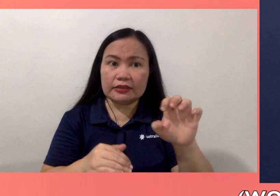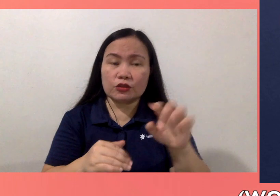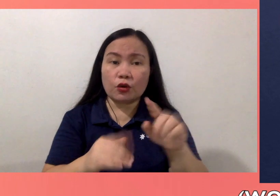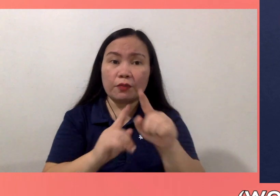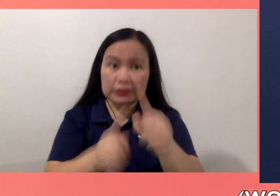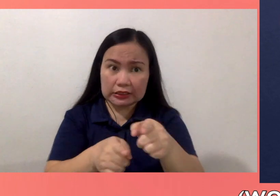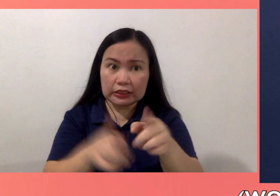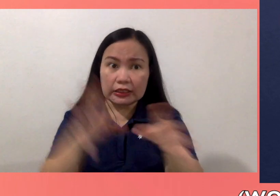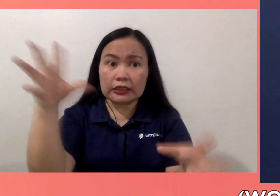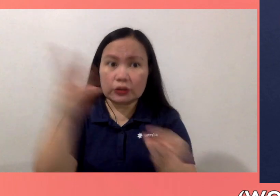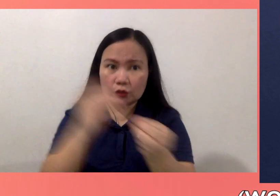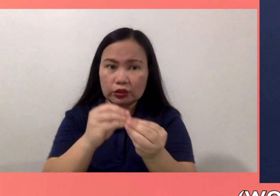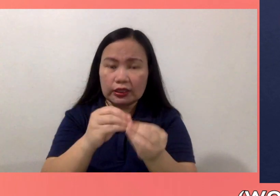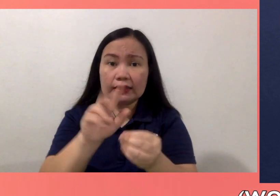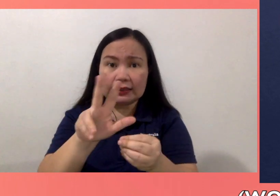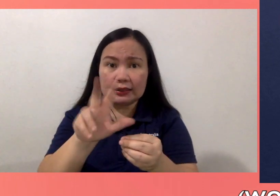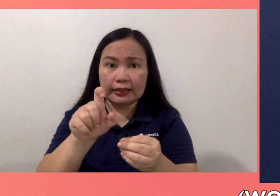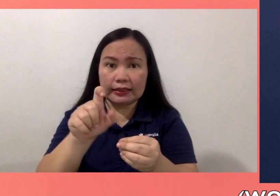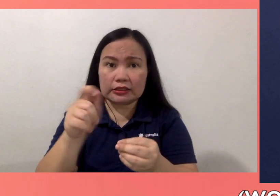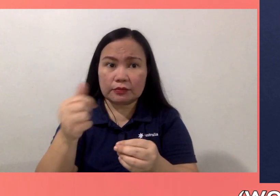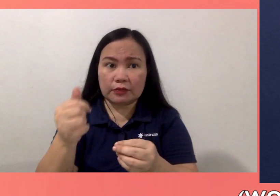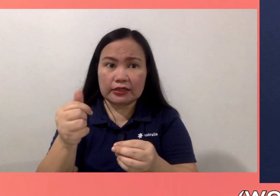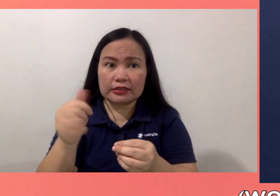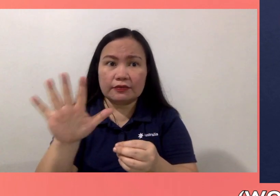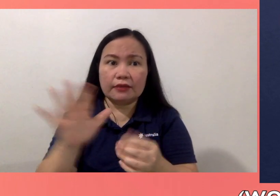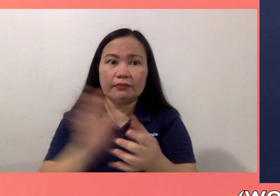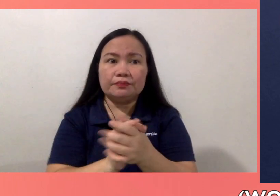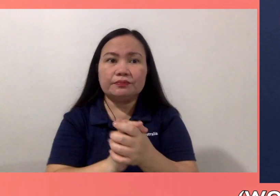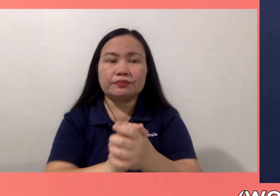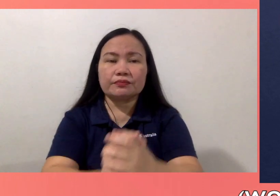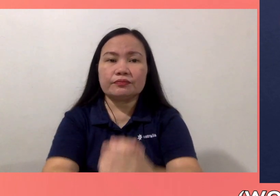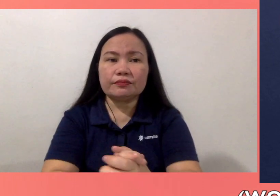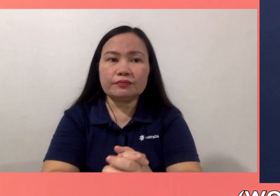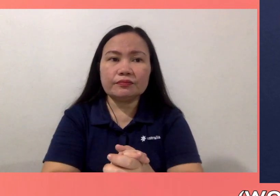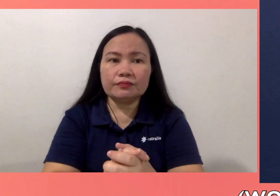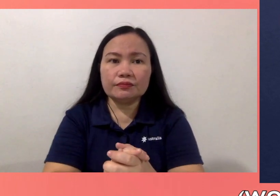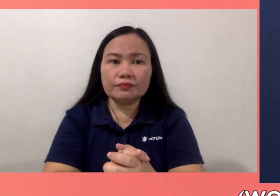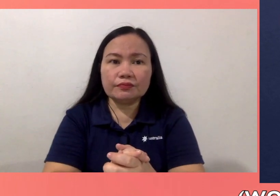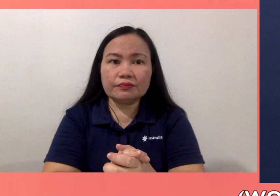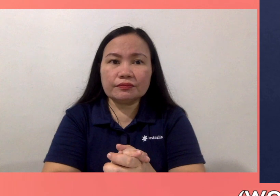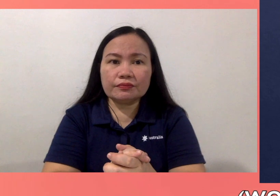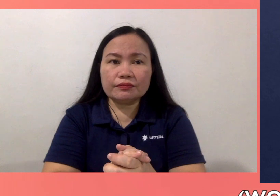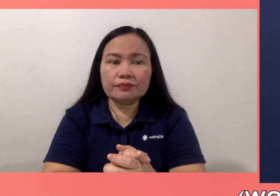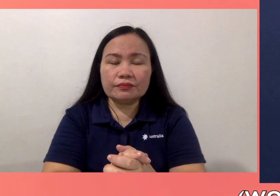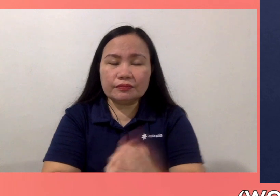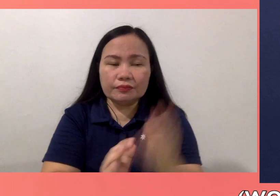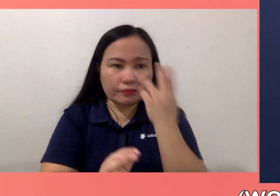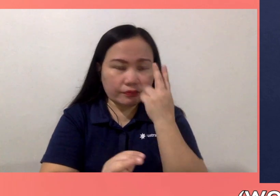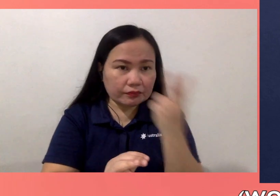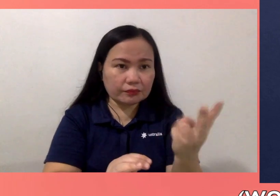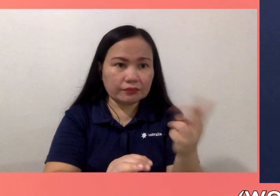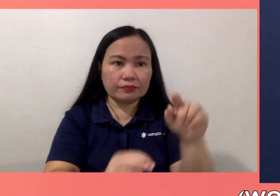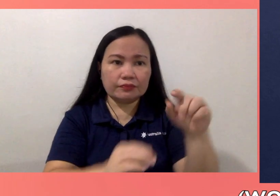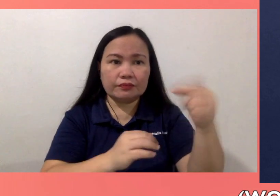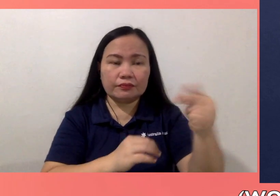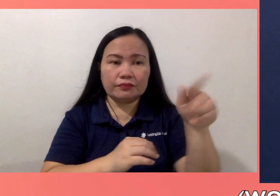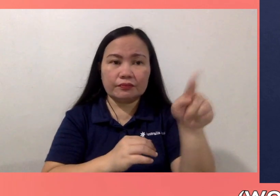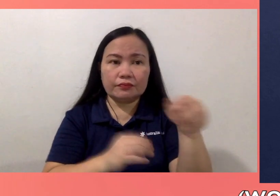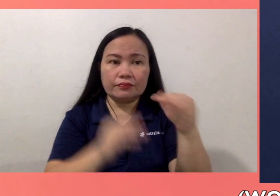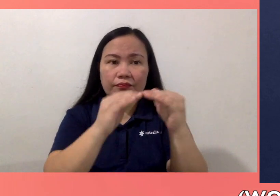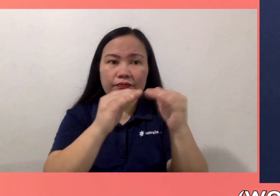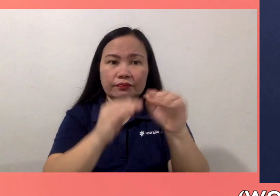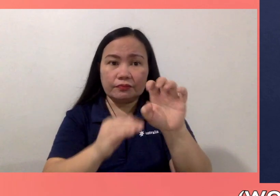Okay? So, again, so GZ is congruent to EZ. So, that